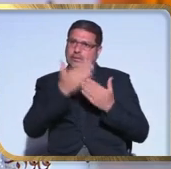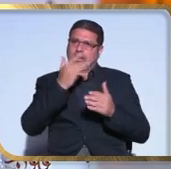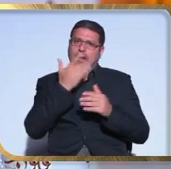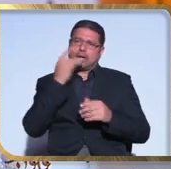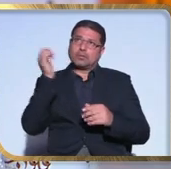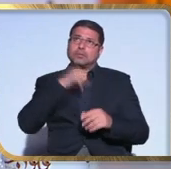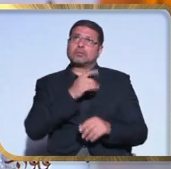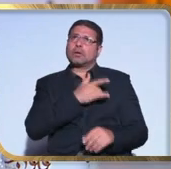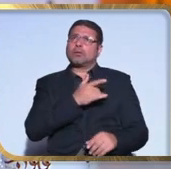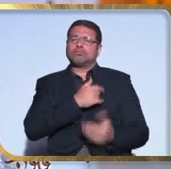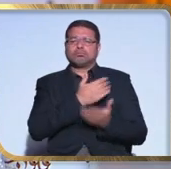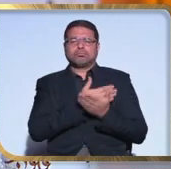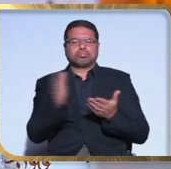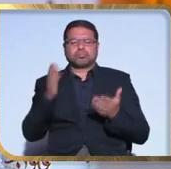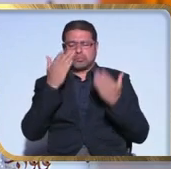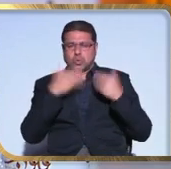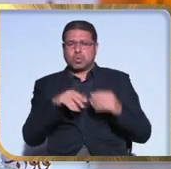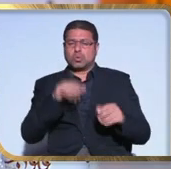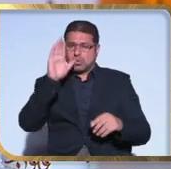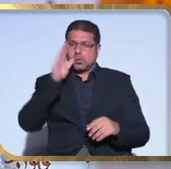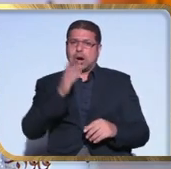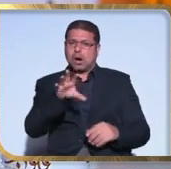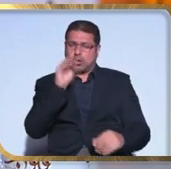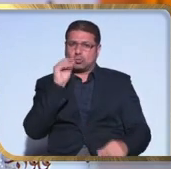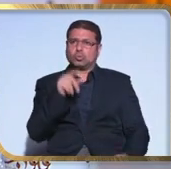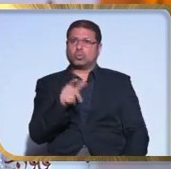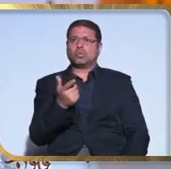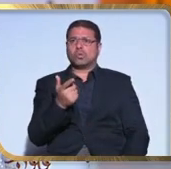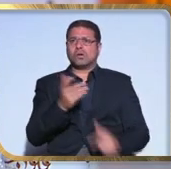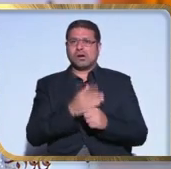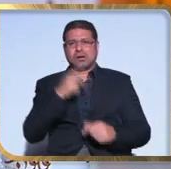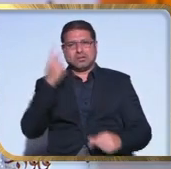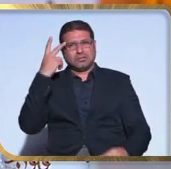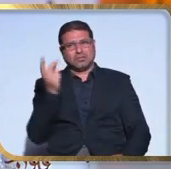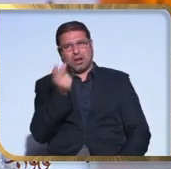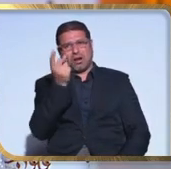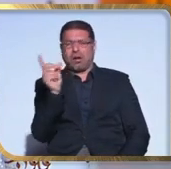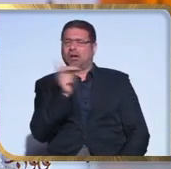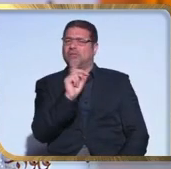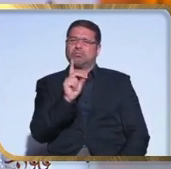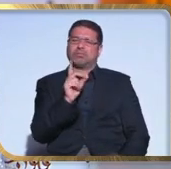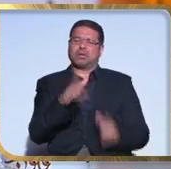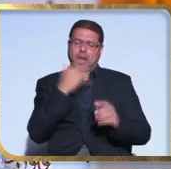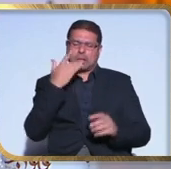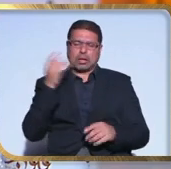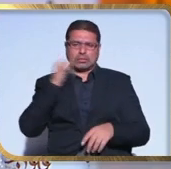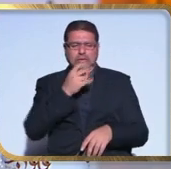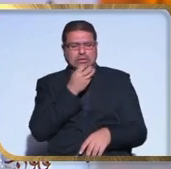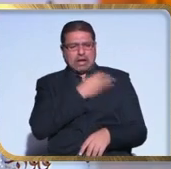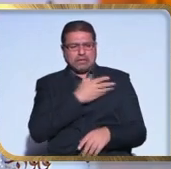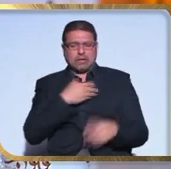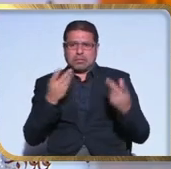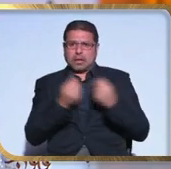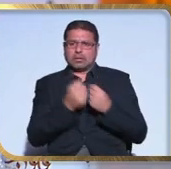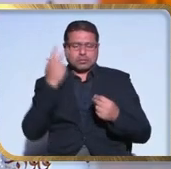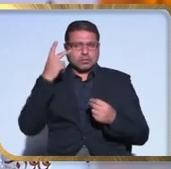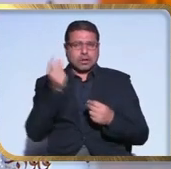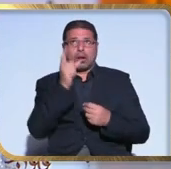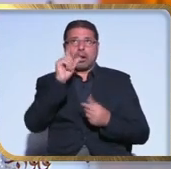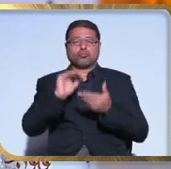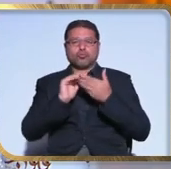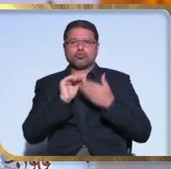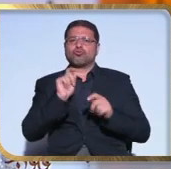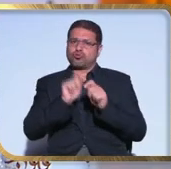لله سبحانه وتعالى وهذا هو المطلوب وليس سوء الظن هو المطلوب ده انا بتوب وبستغفر مع احسان الظن